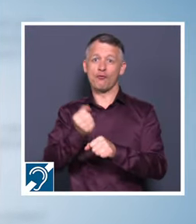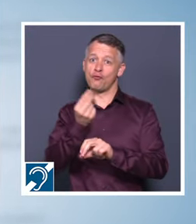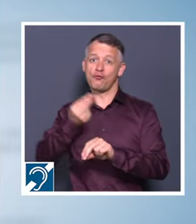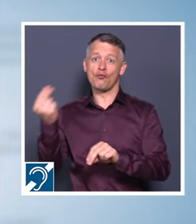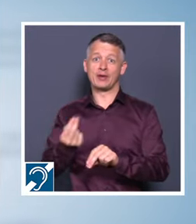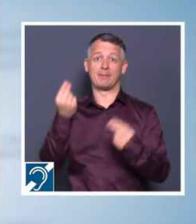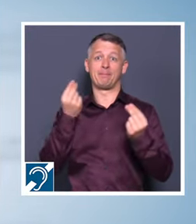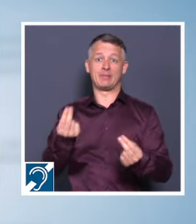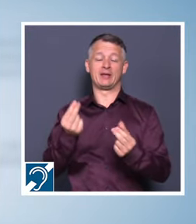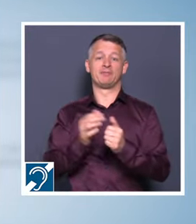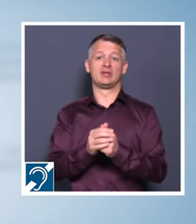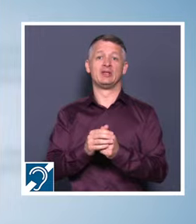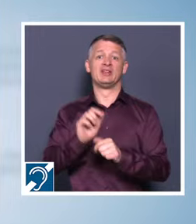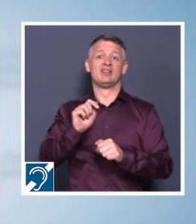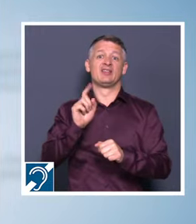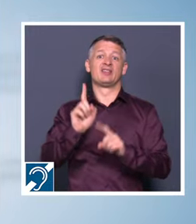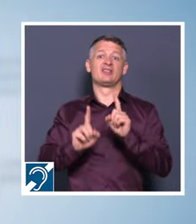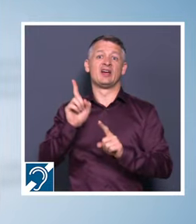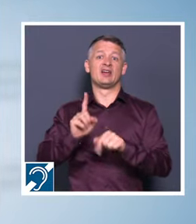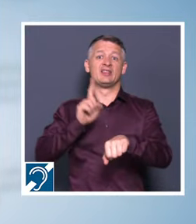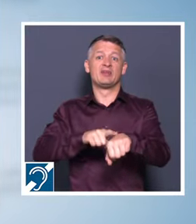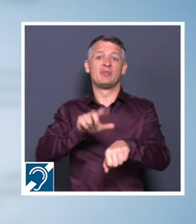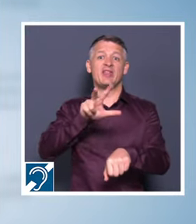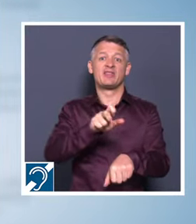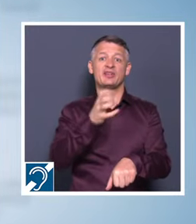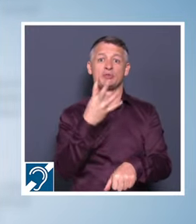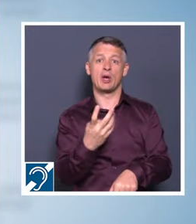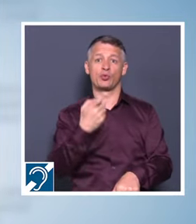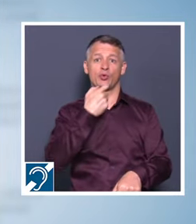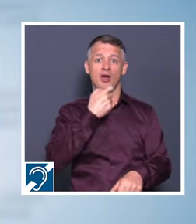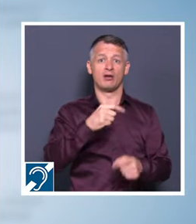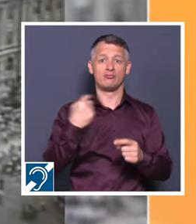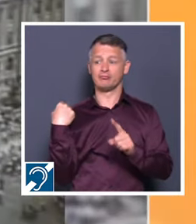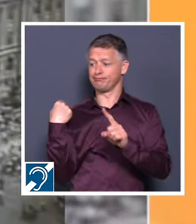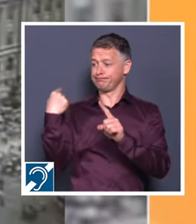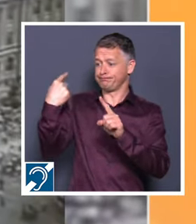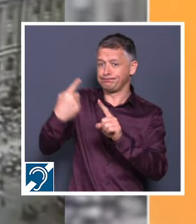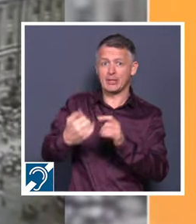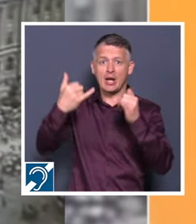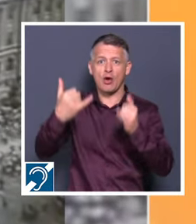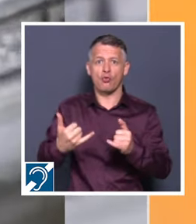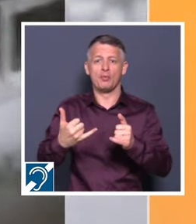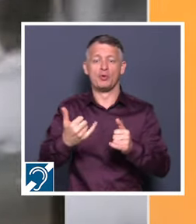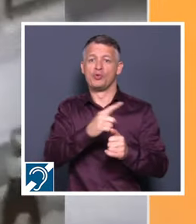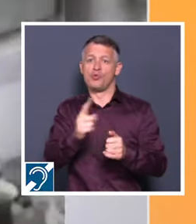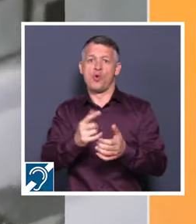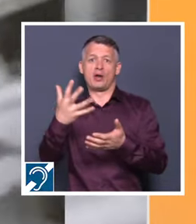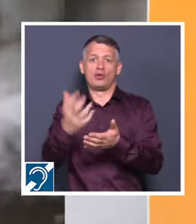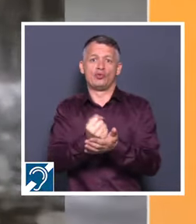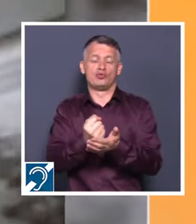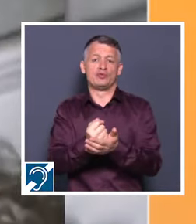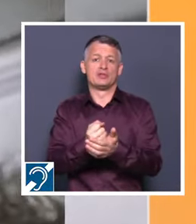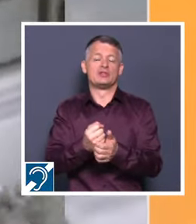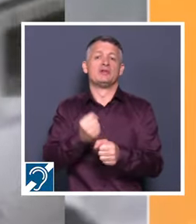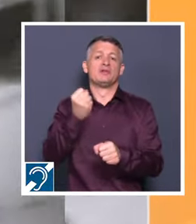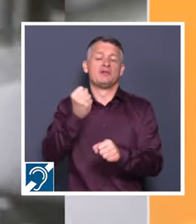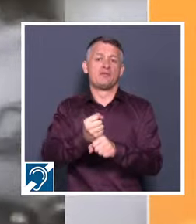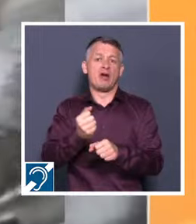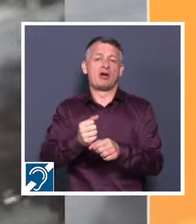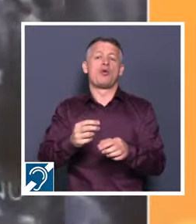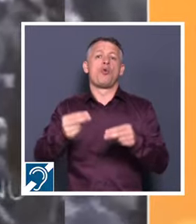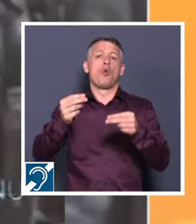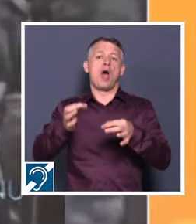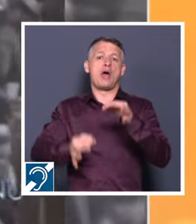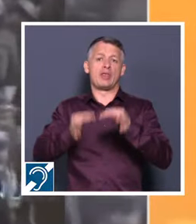de 34 de ani nu s-a reușit tragerea unor concluzii, deși premisele sunt